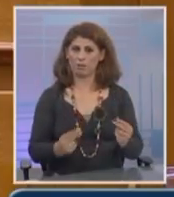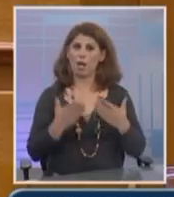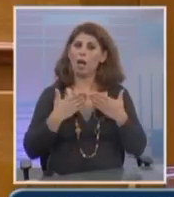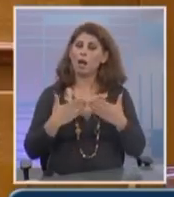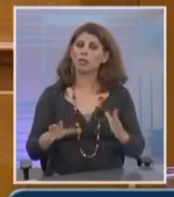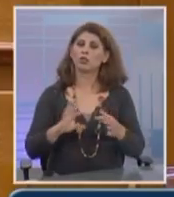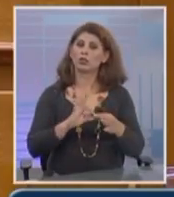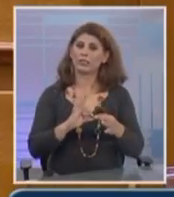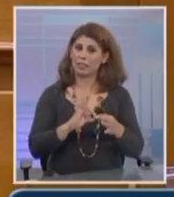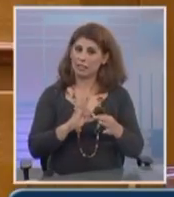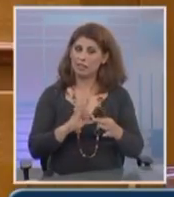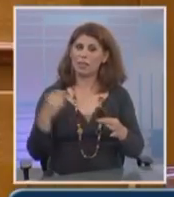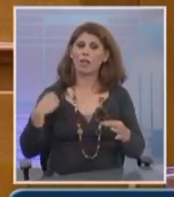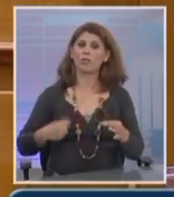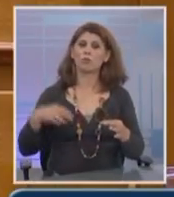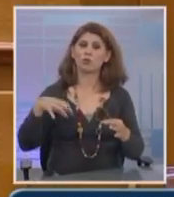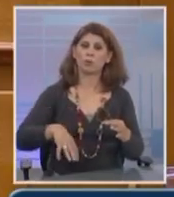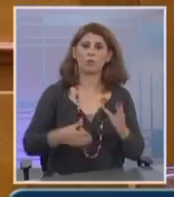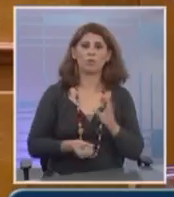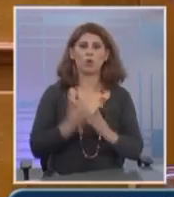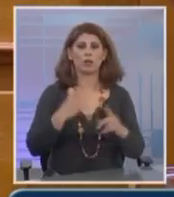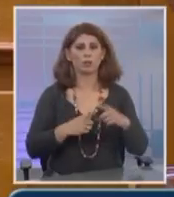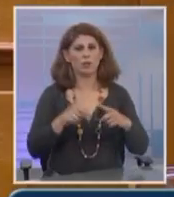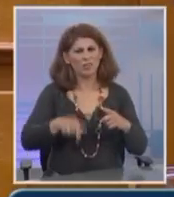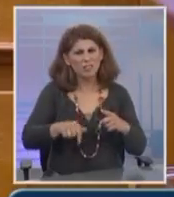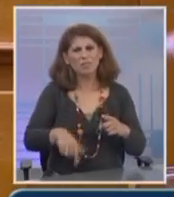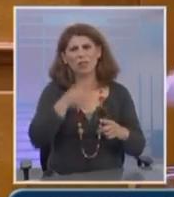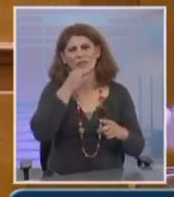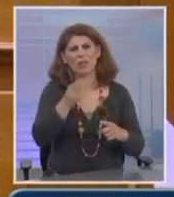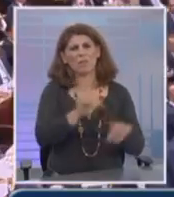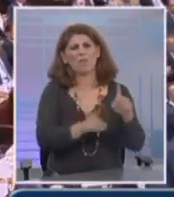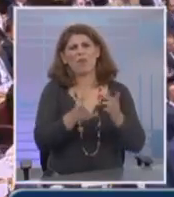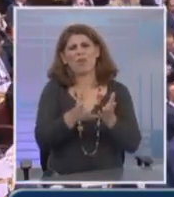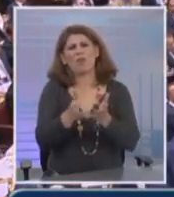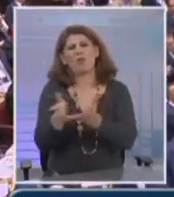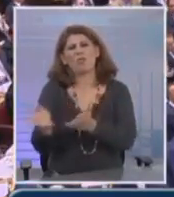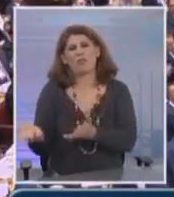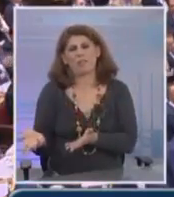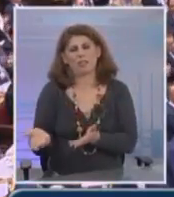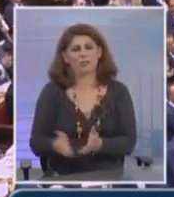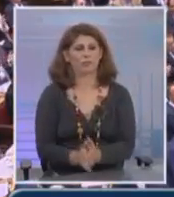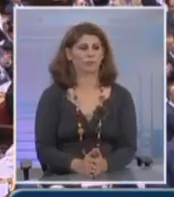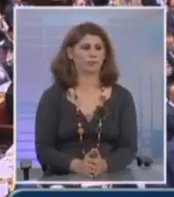σε συνεργασίες δημοσίου τομέα νέου τύπου. Αυτά τα λέτε και σήμερα ακόμα. Ποιον κοροϊδεύετε λοιπόν?